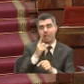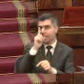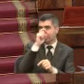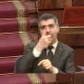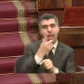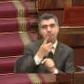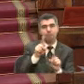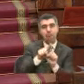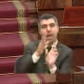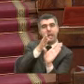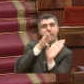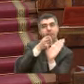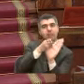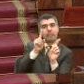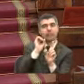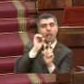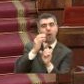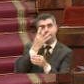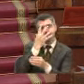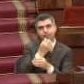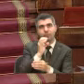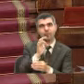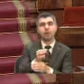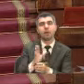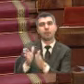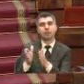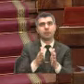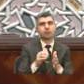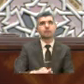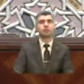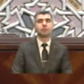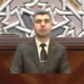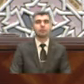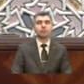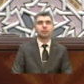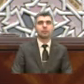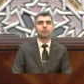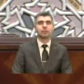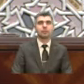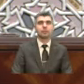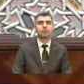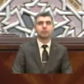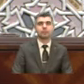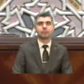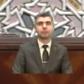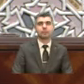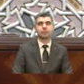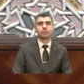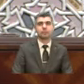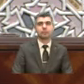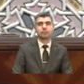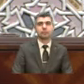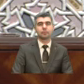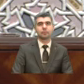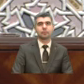لا تندمل. المسألة الثالثة شرتي لها، وهي نائب انتهى الوقت. هل من